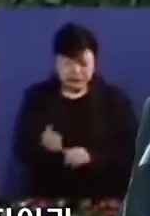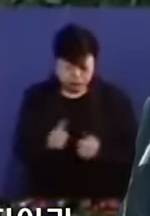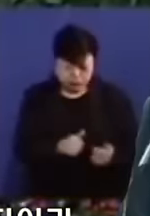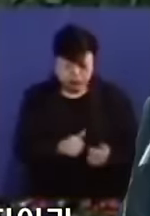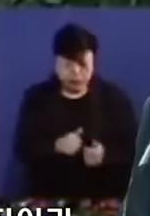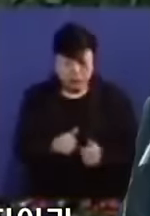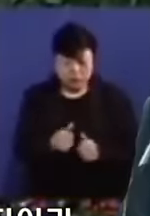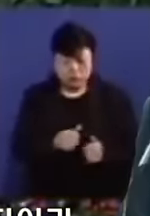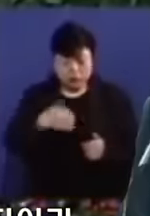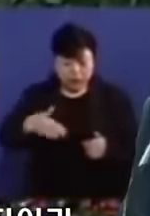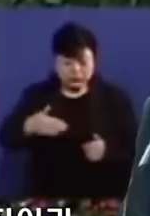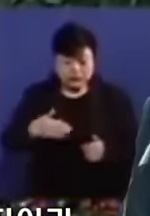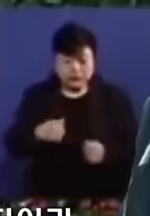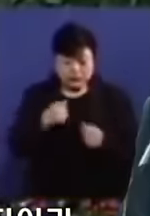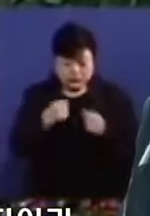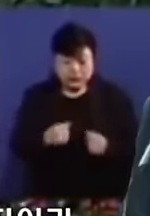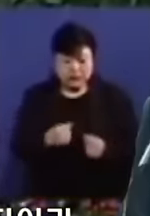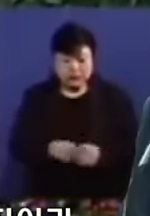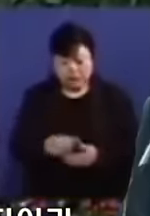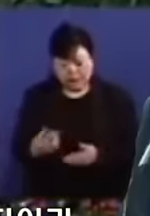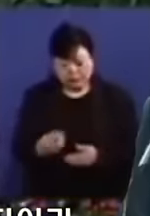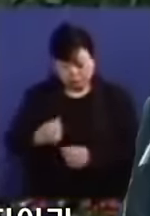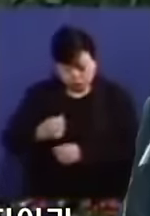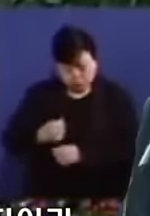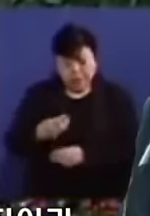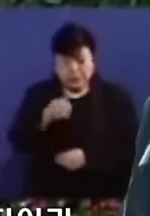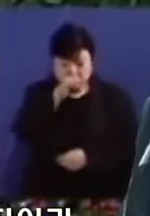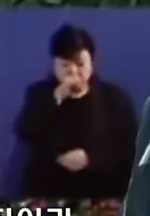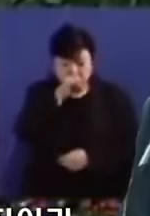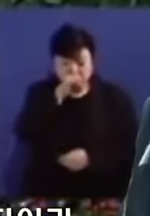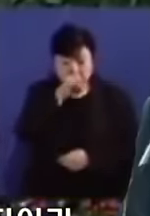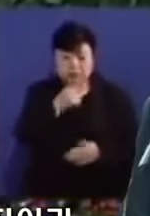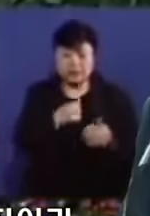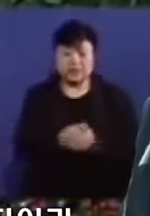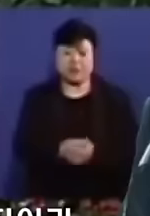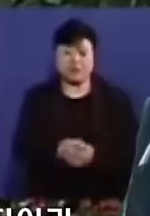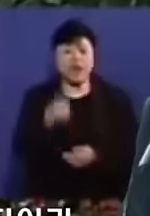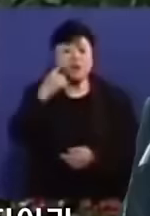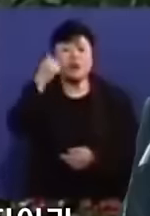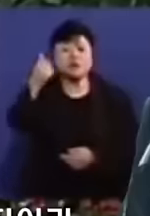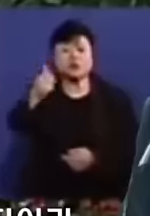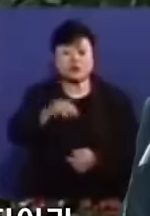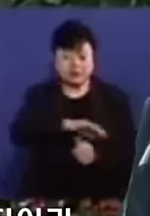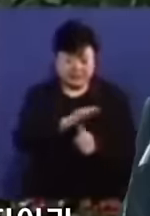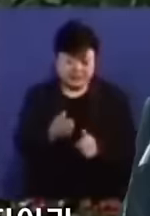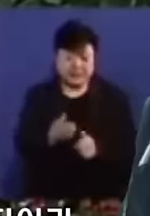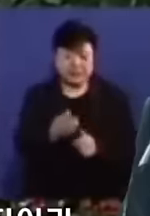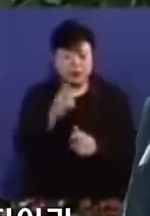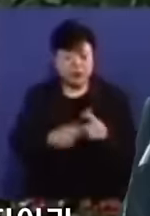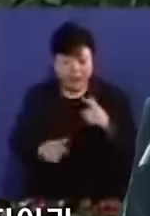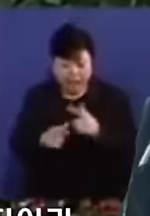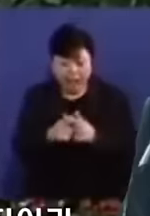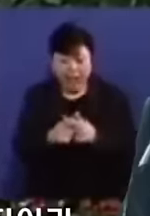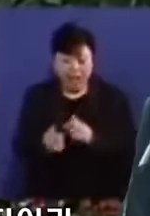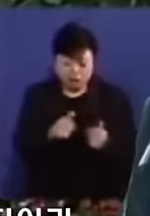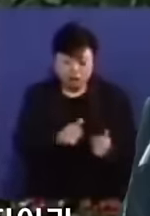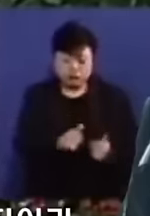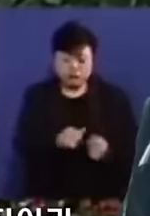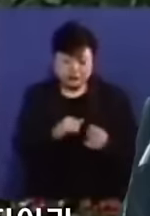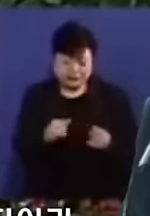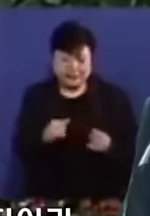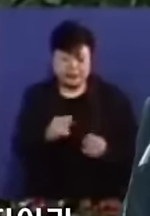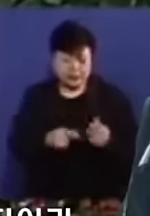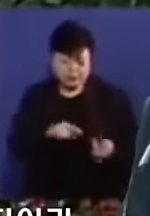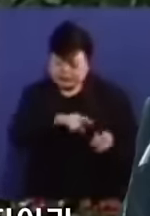아직 죽지 않고 살아서 신음하는 군인들이 많이 있어요. 그래서 로우리 목사님은 장례식보다 일단 죽어가는